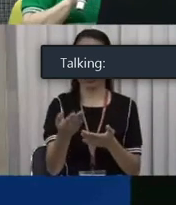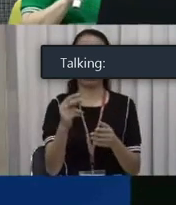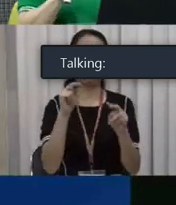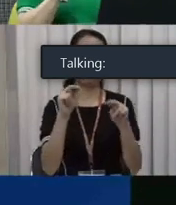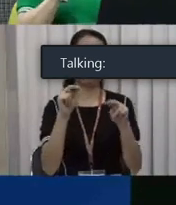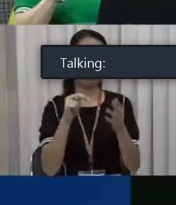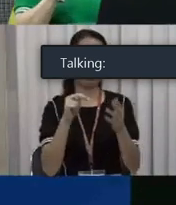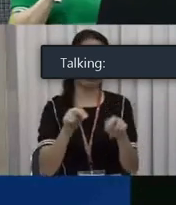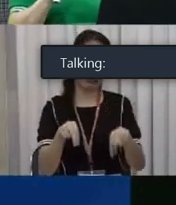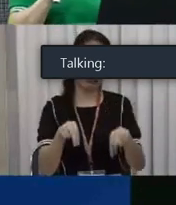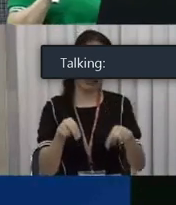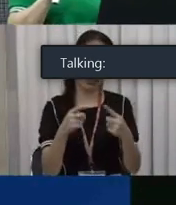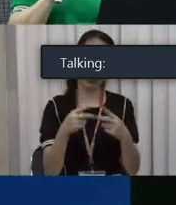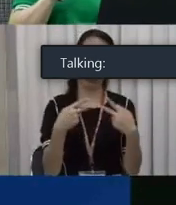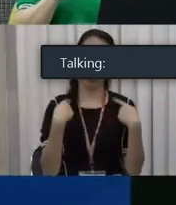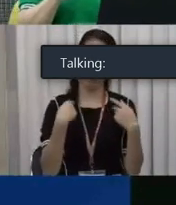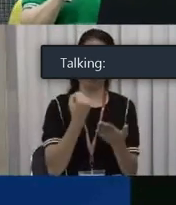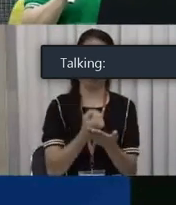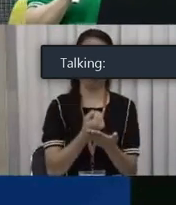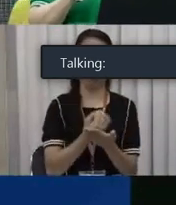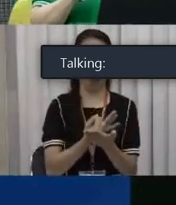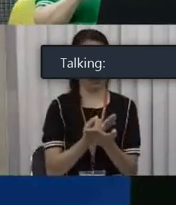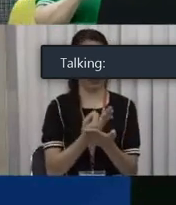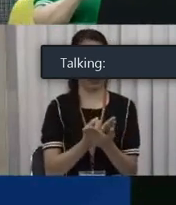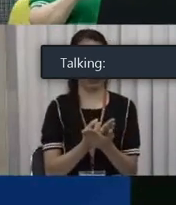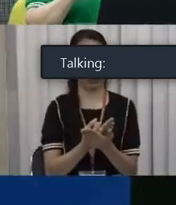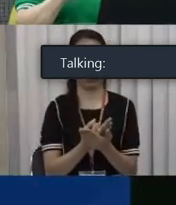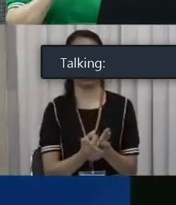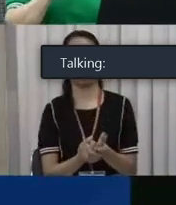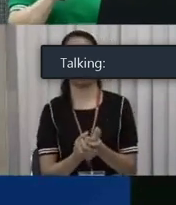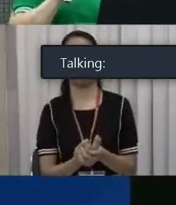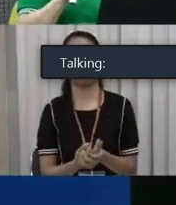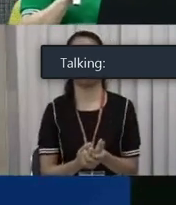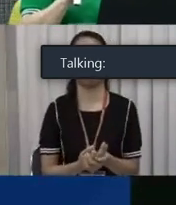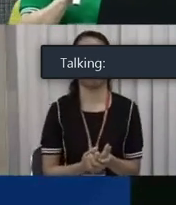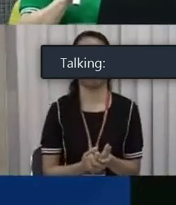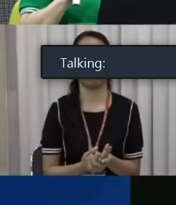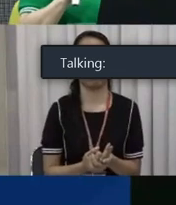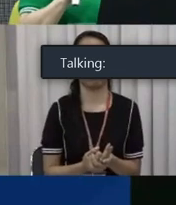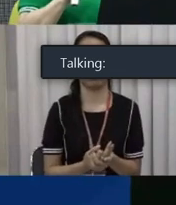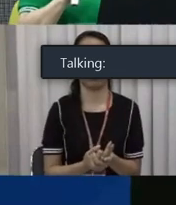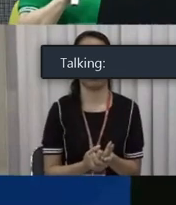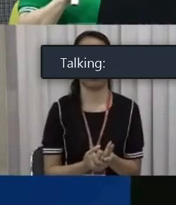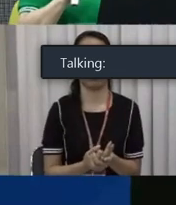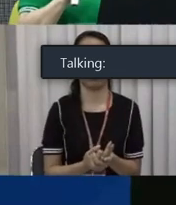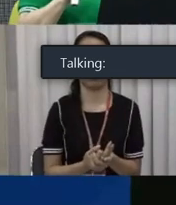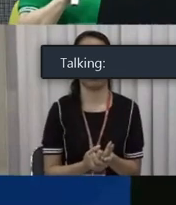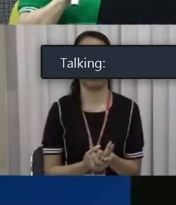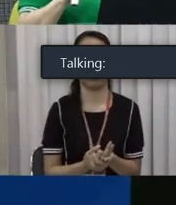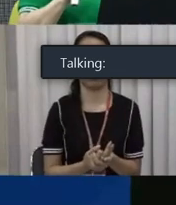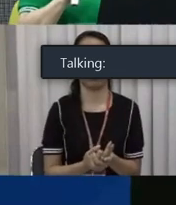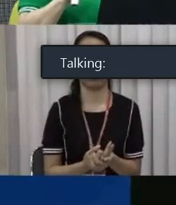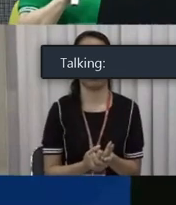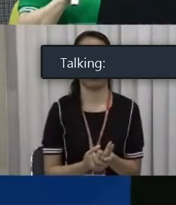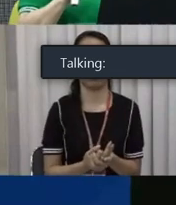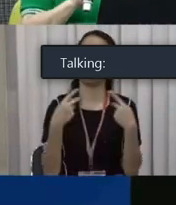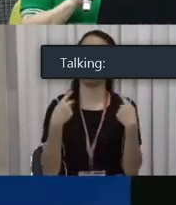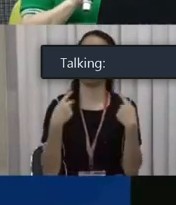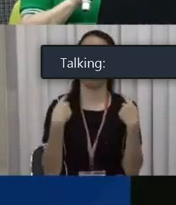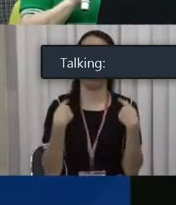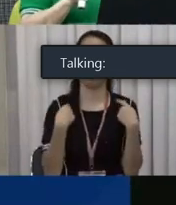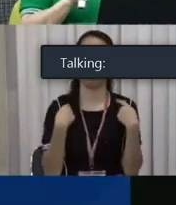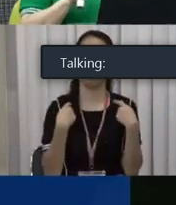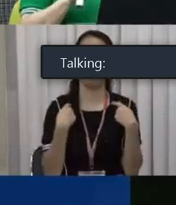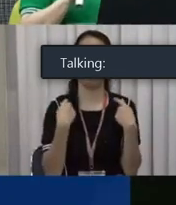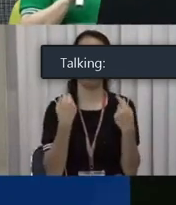ang butin. So mauna di ay nga kinahanglan nato nga mo trabaho tungod kay gikinahanglan nato nga